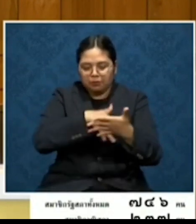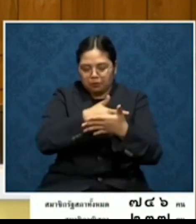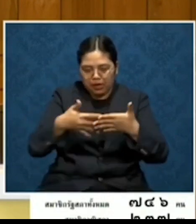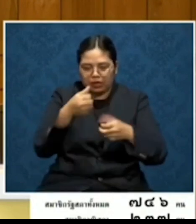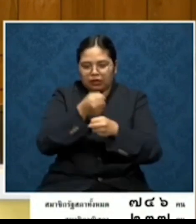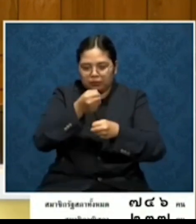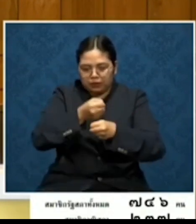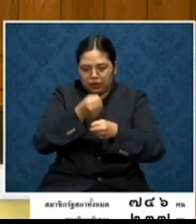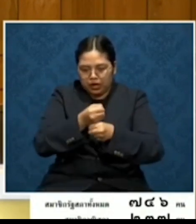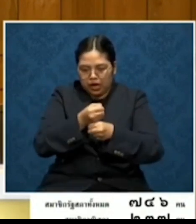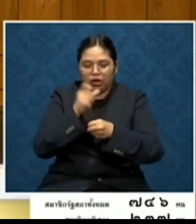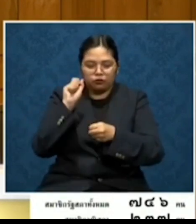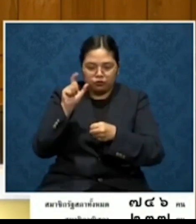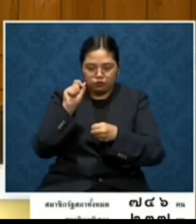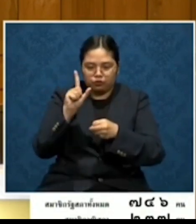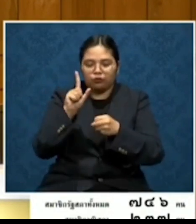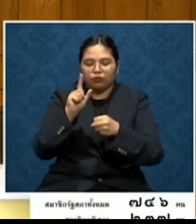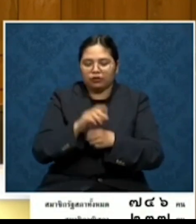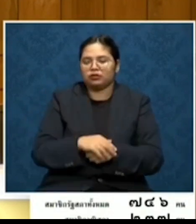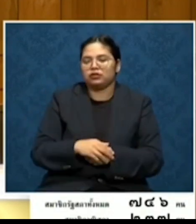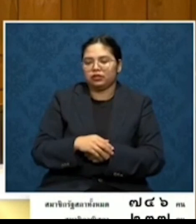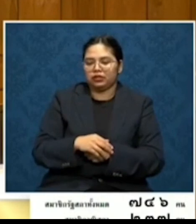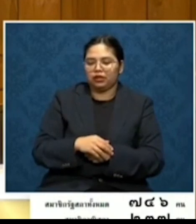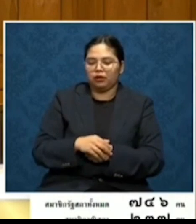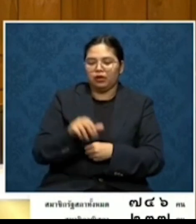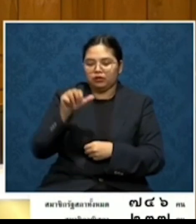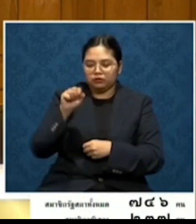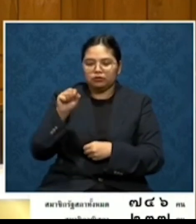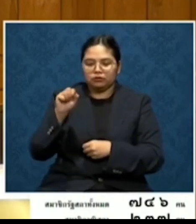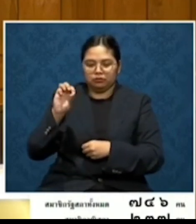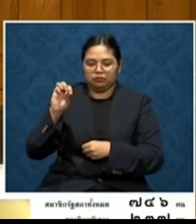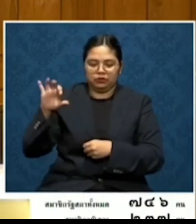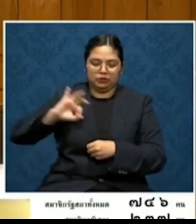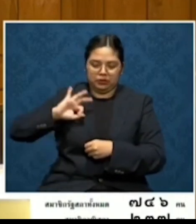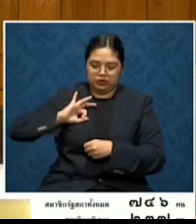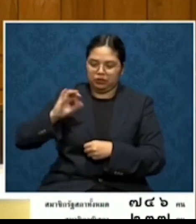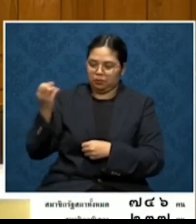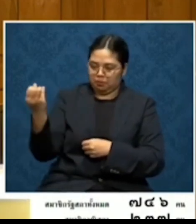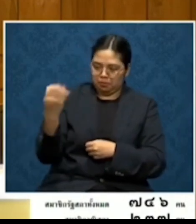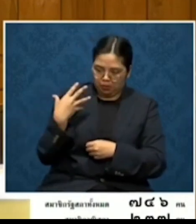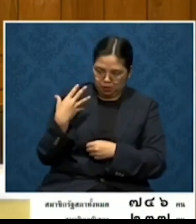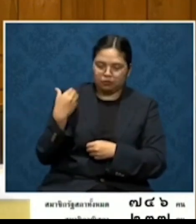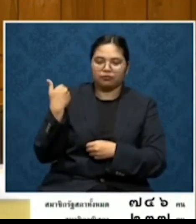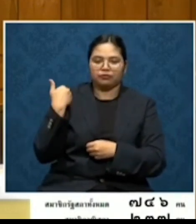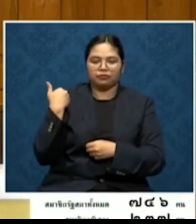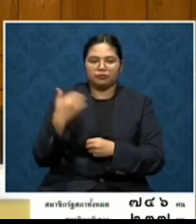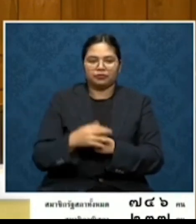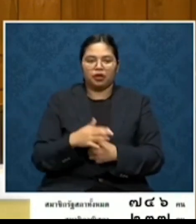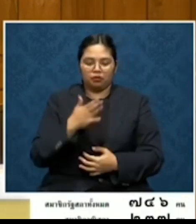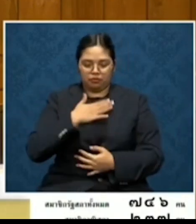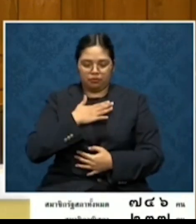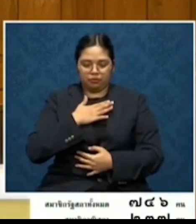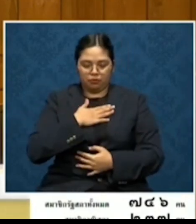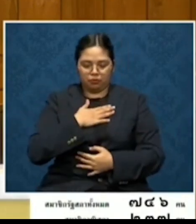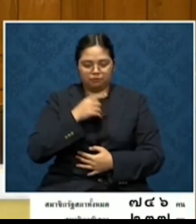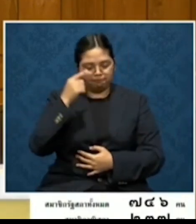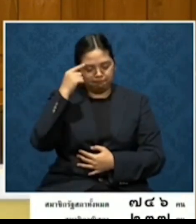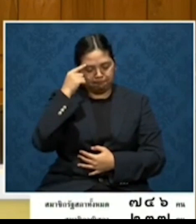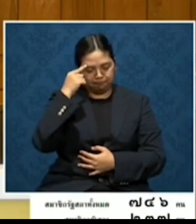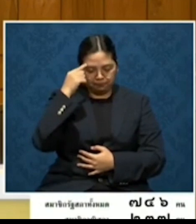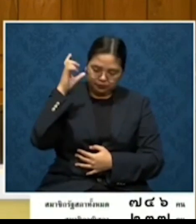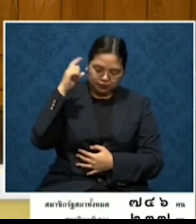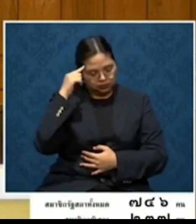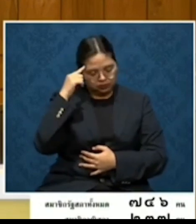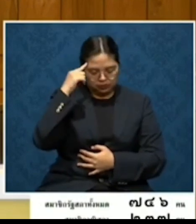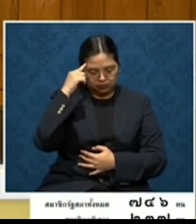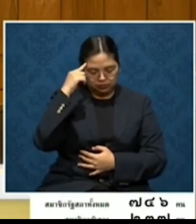ตามที่ ท่านสมาชิกได้กลวผานทมารธบานี่เรีนครับตอนหนดีถเรื่องนี้ และจะให้ความส